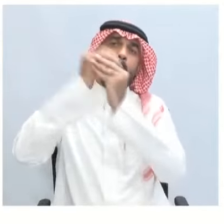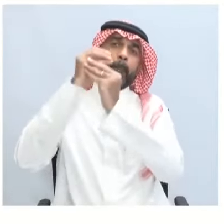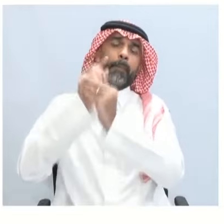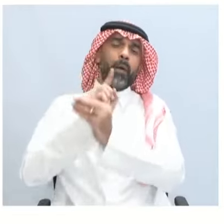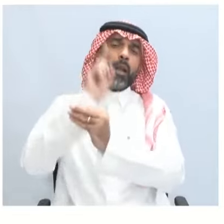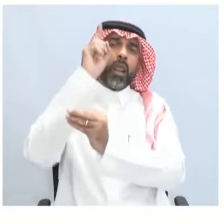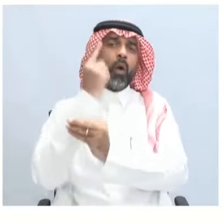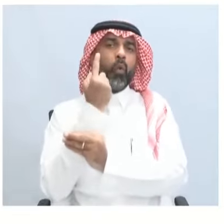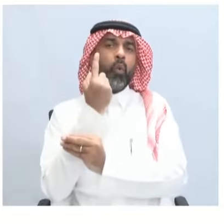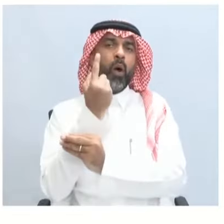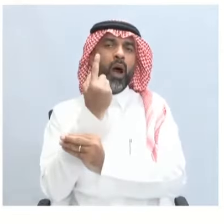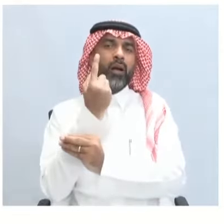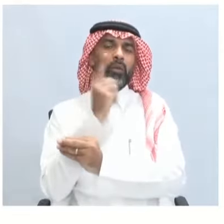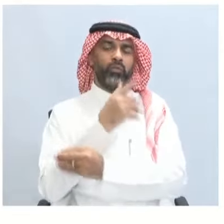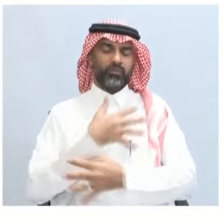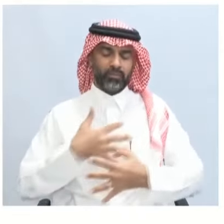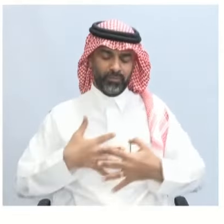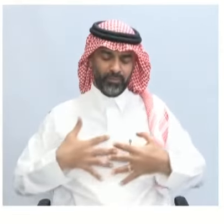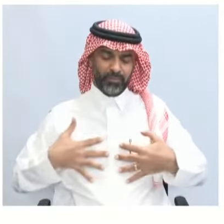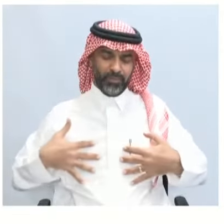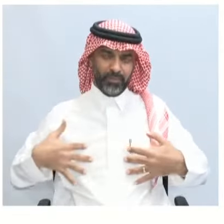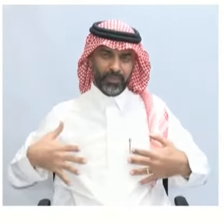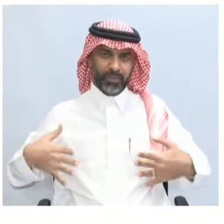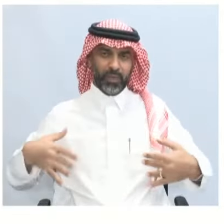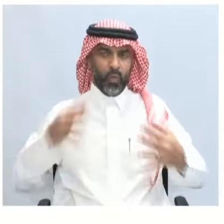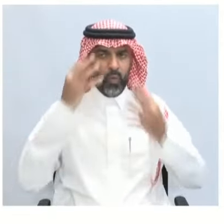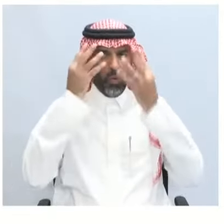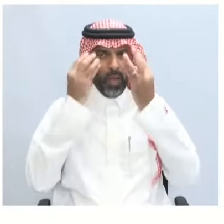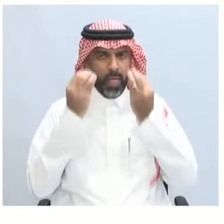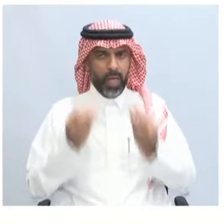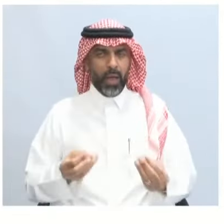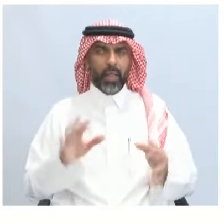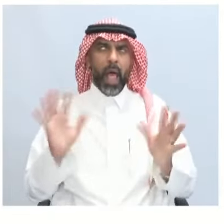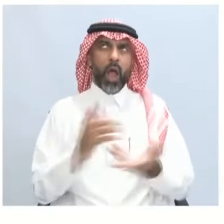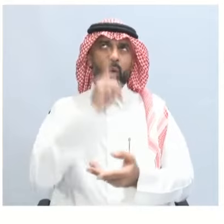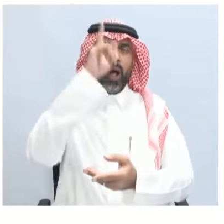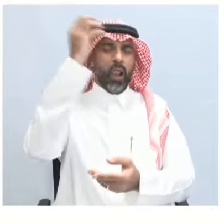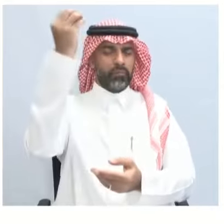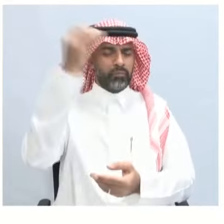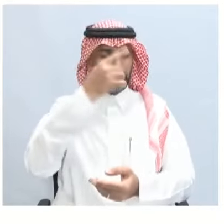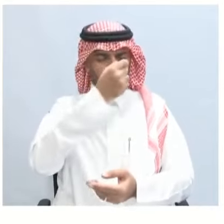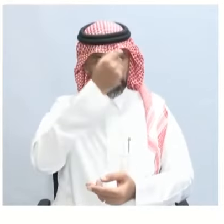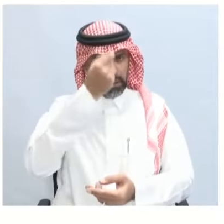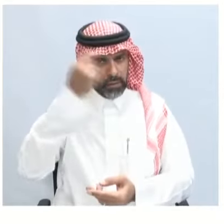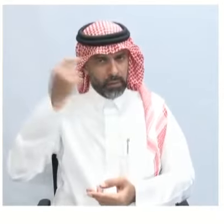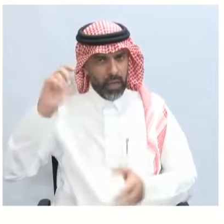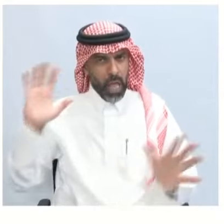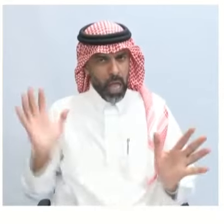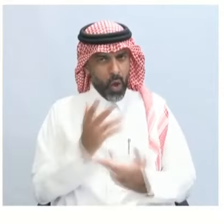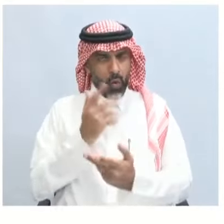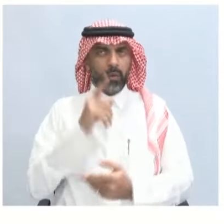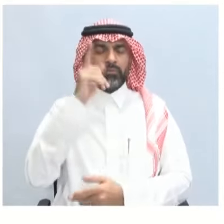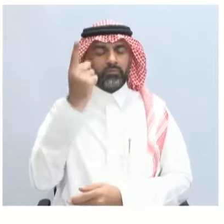صدره ويطمئن قلبه ويرضى باي قضاء قضاء يكون يكون عليه لهذا من